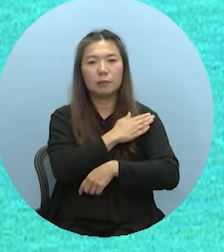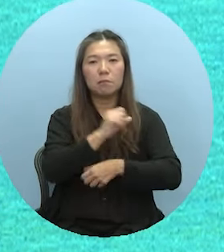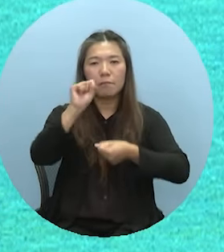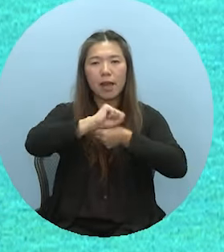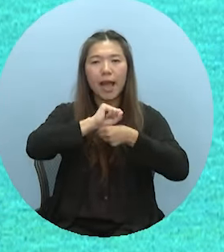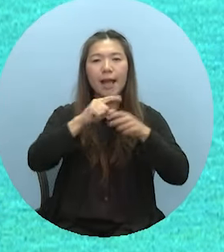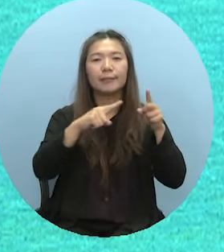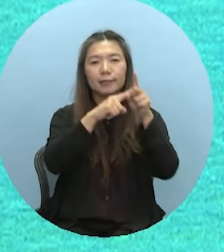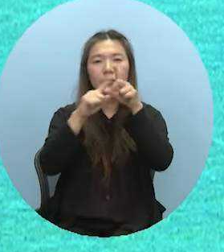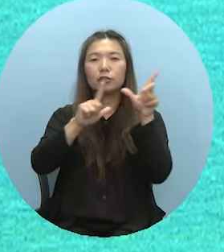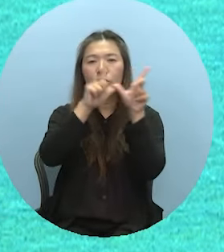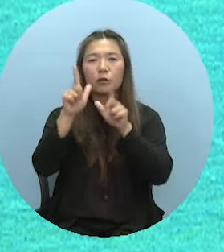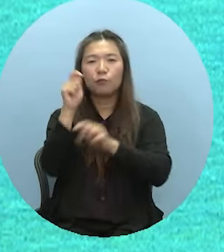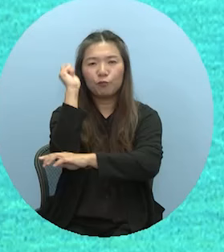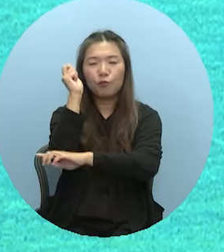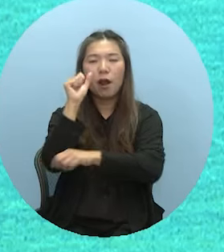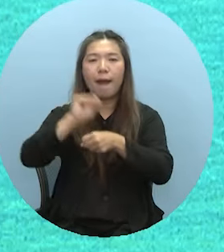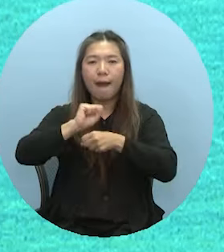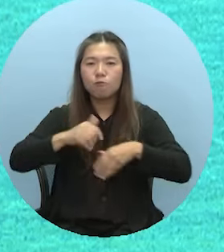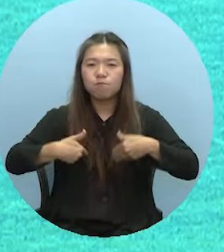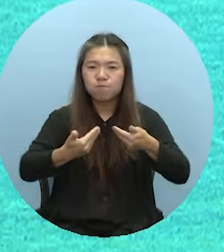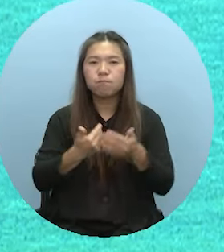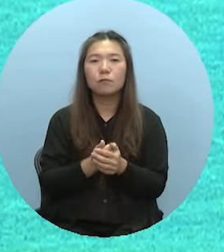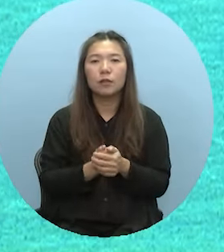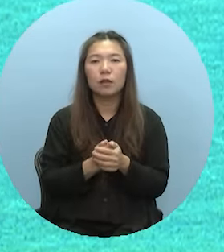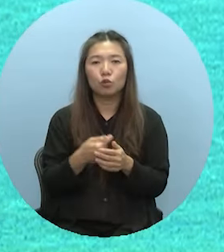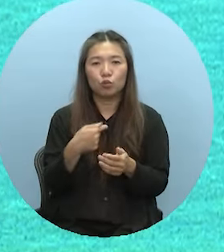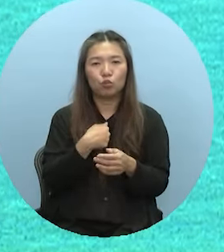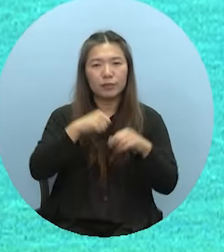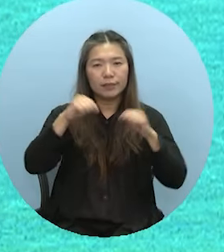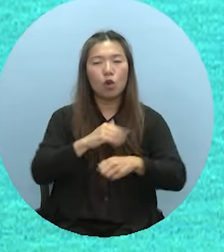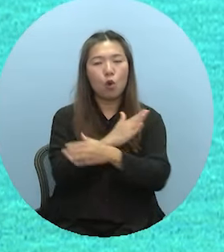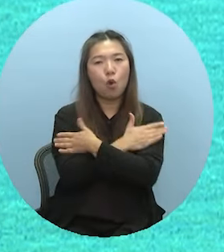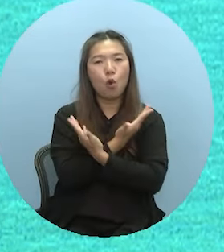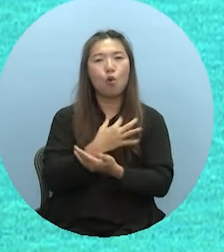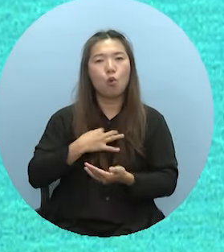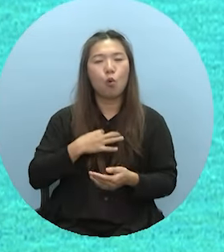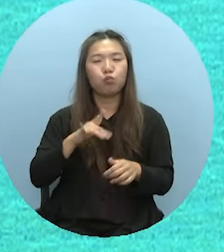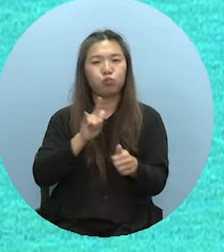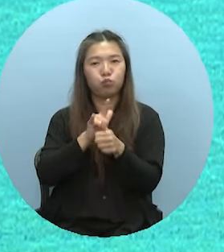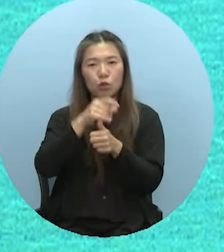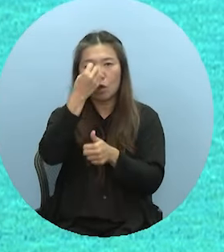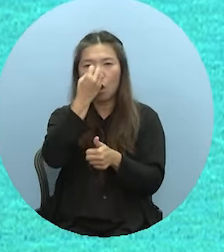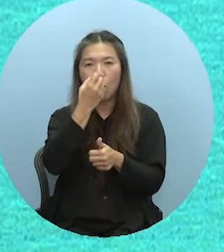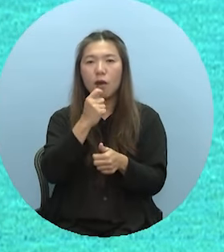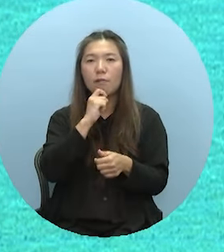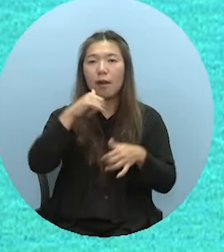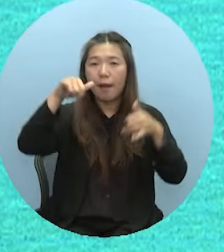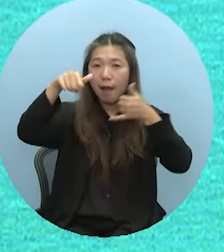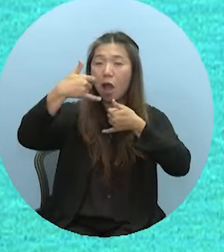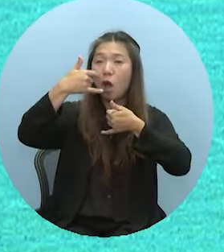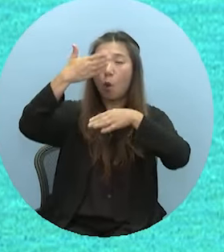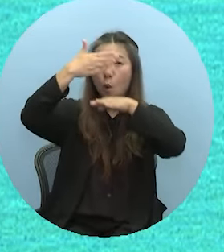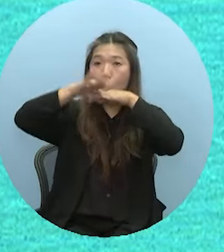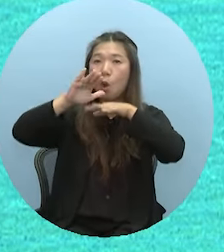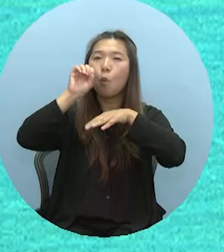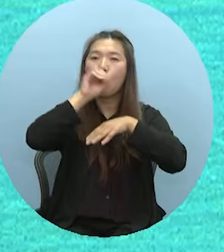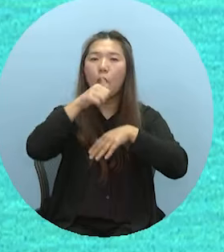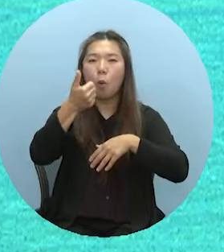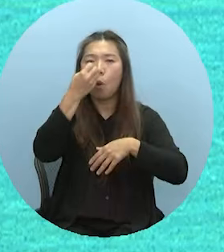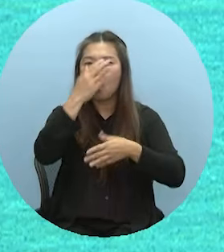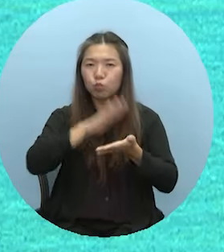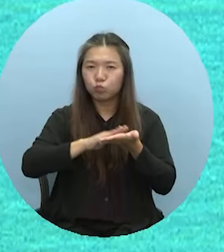進民生福祉多作貢獻；需要堅定愛國護港，面向海外講好香港